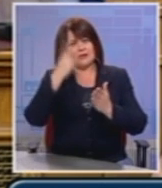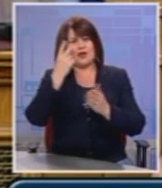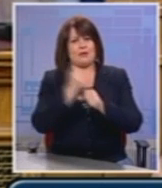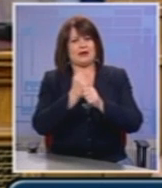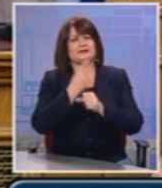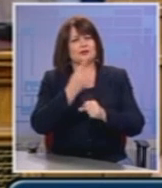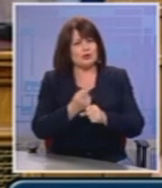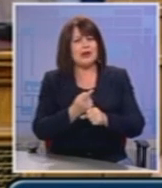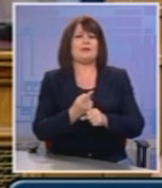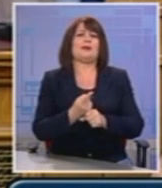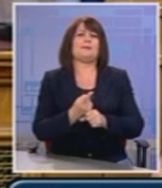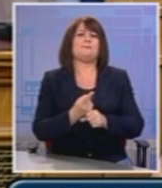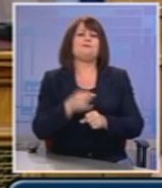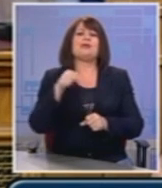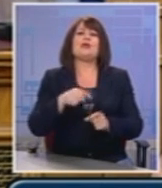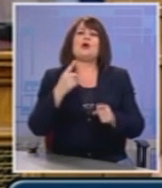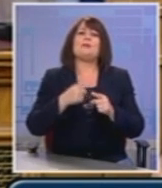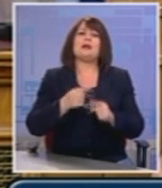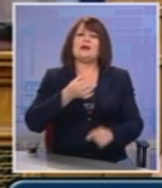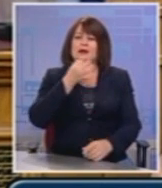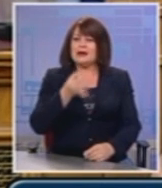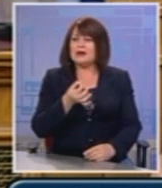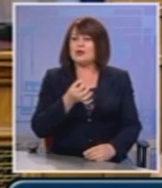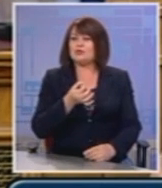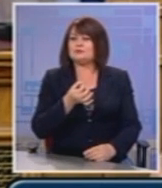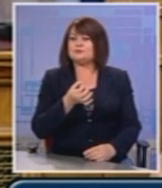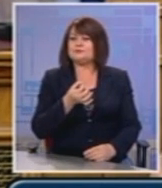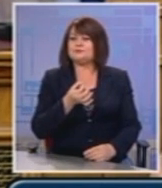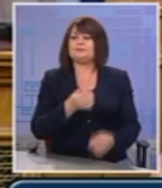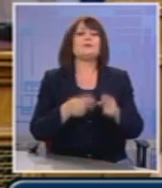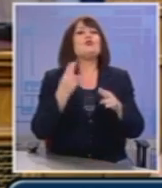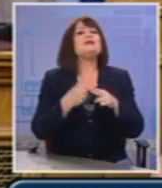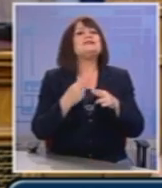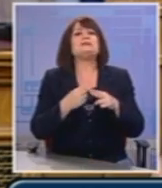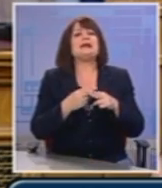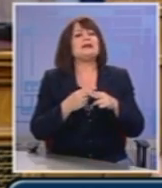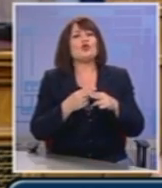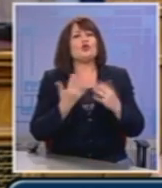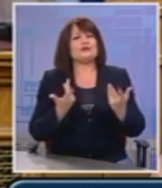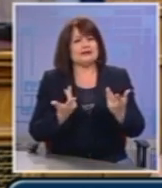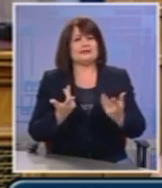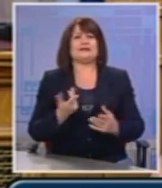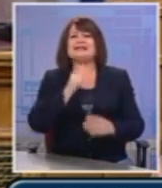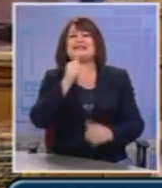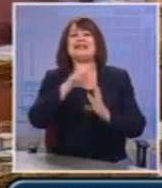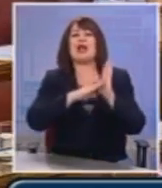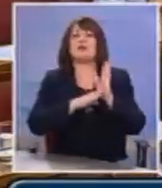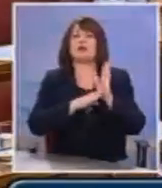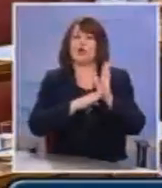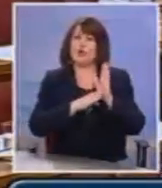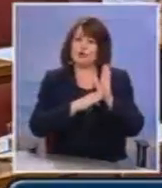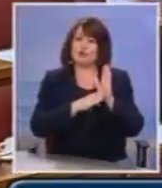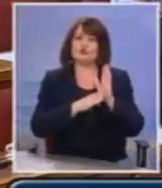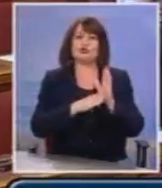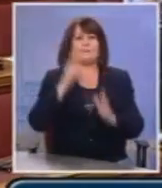εργασία εδώ απλώς σας αναφέρω το πολύ σημαντικό γεγονός που ανέδειξε ο συνταγματολόγος συνάδελφος στο